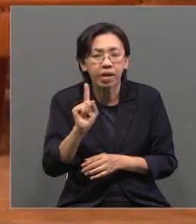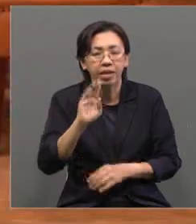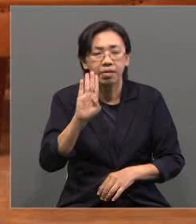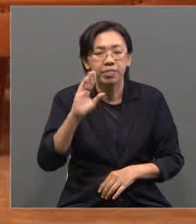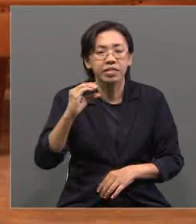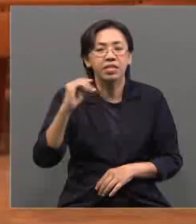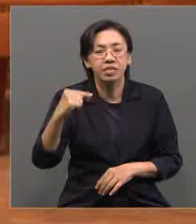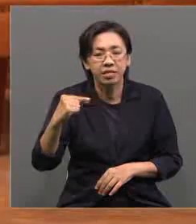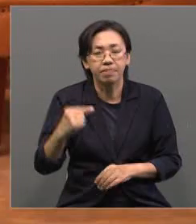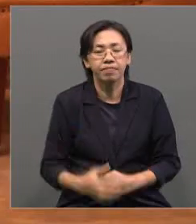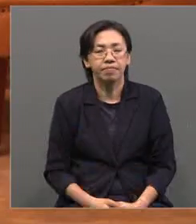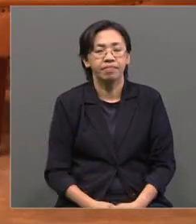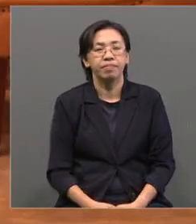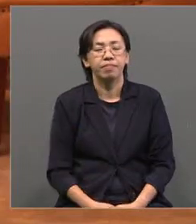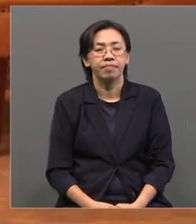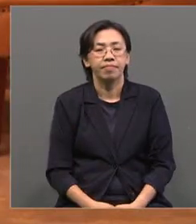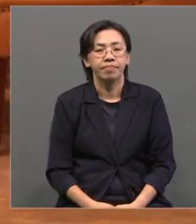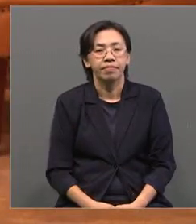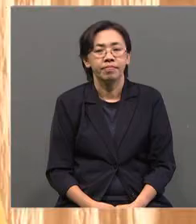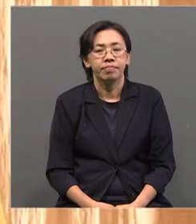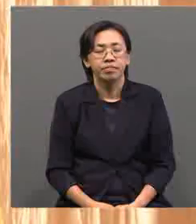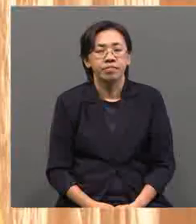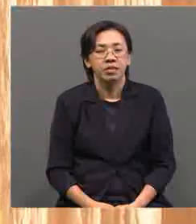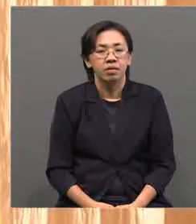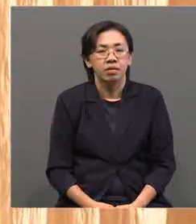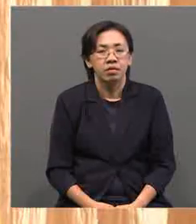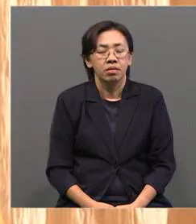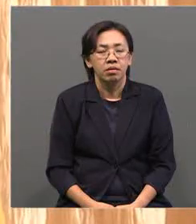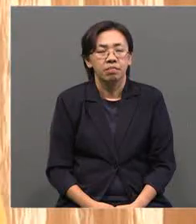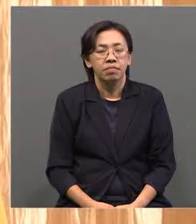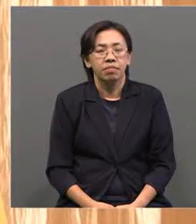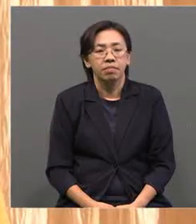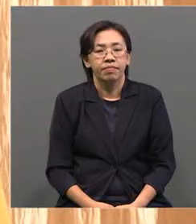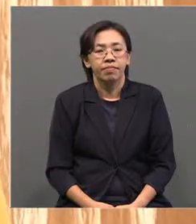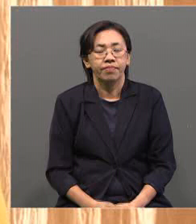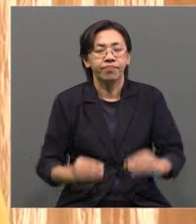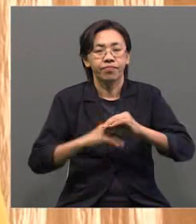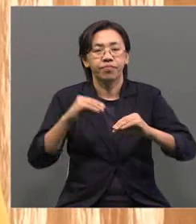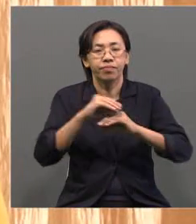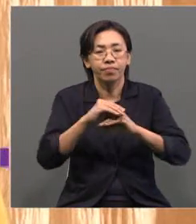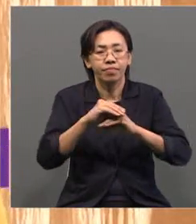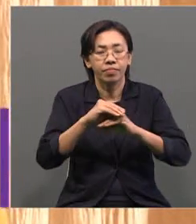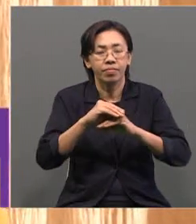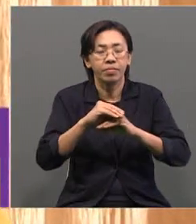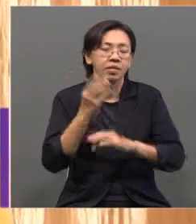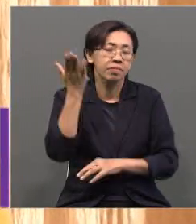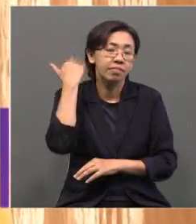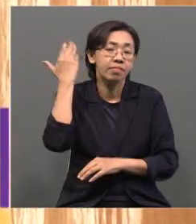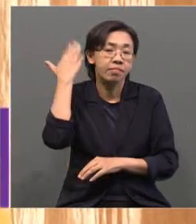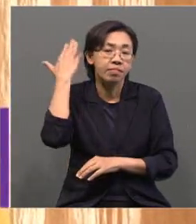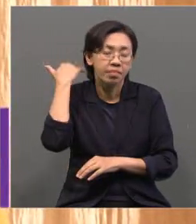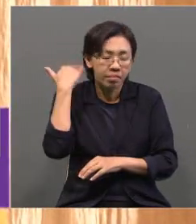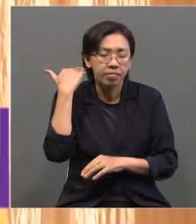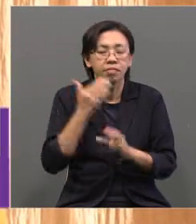ำว่า BCG โมเดลครับ การดำเนินการโครงการที่ผ่านมา4